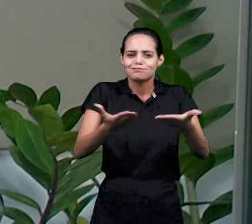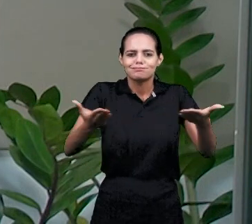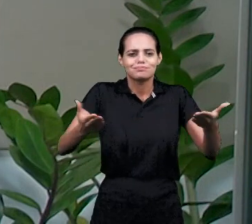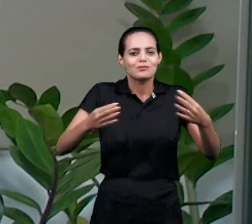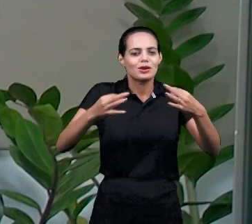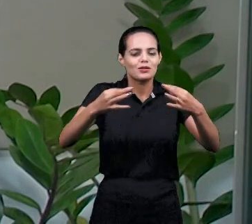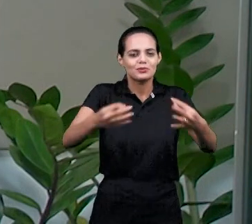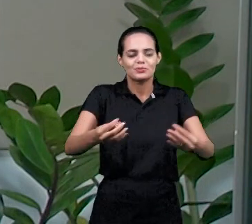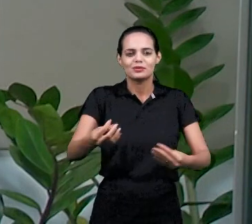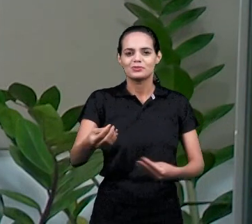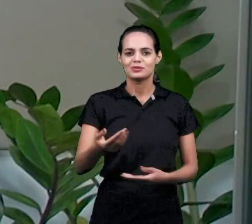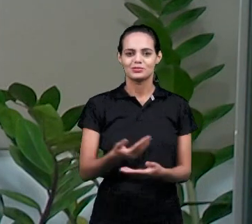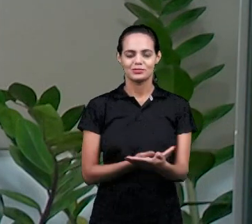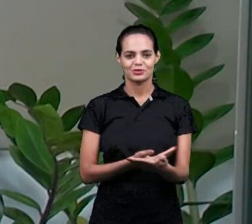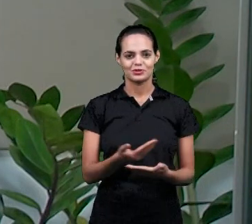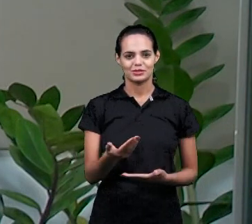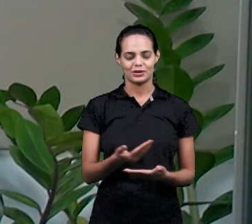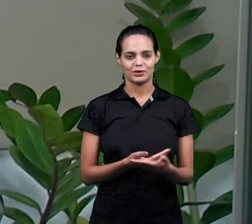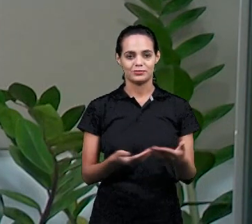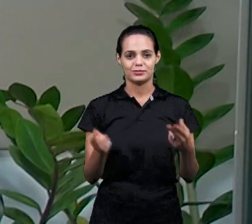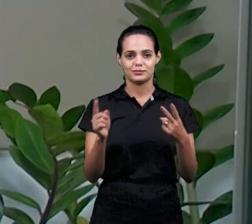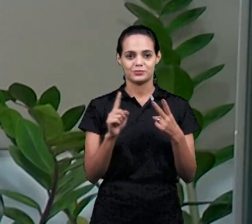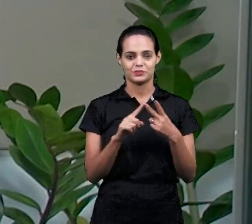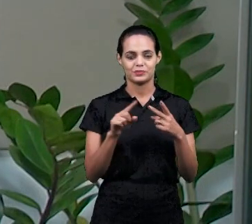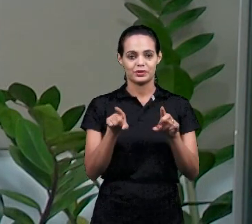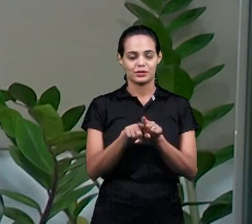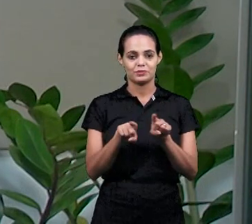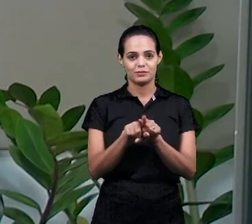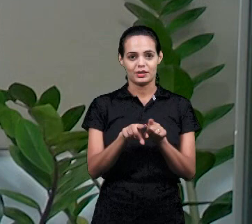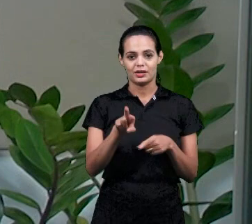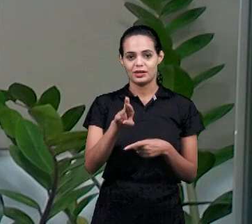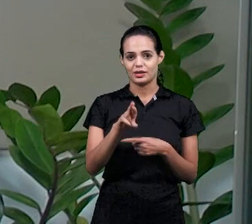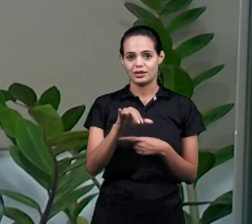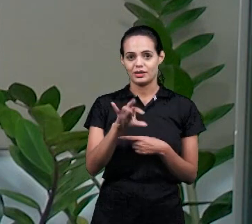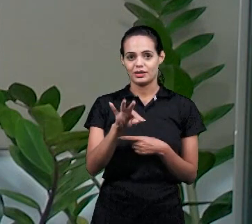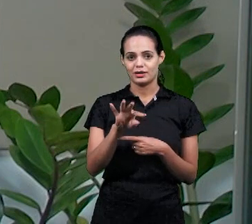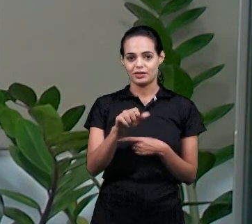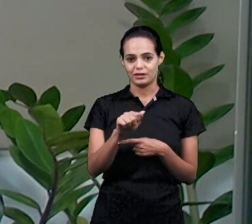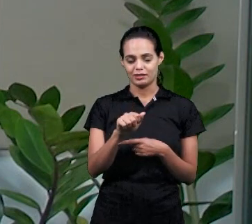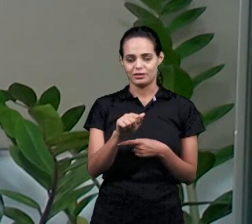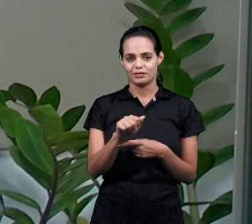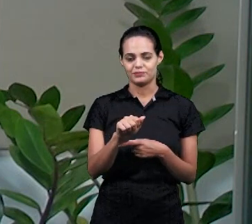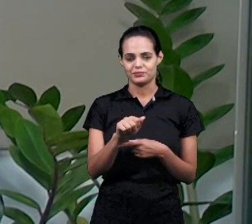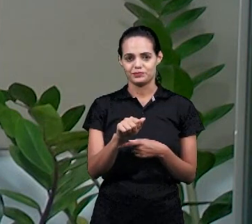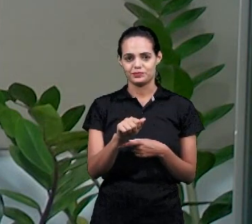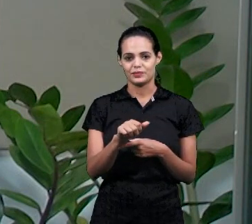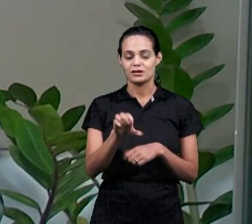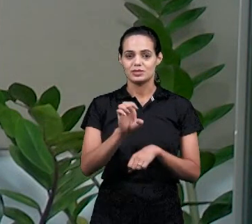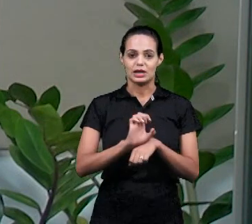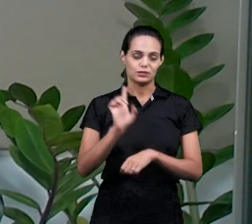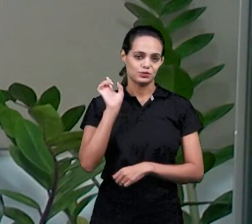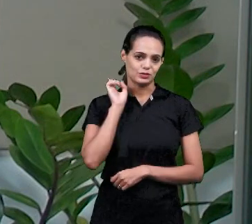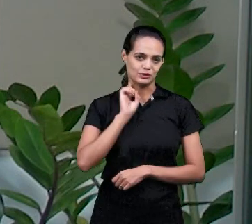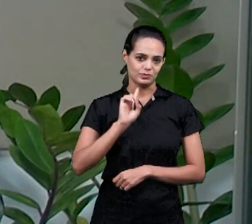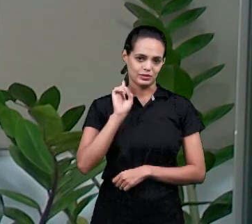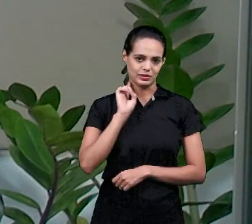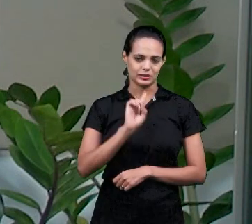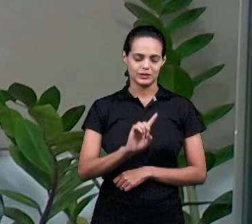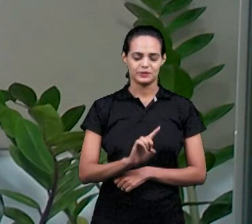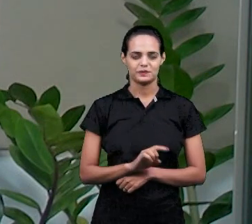général. La sœur Rita, elle est de Governador Valadares, dans l'état de Minas